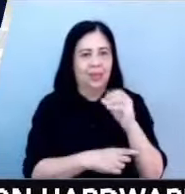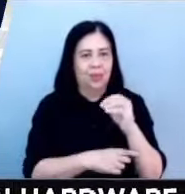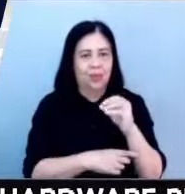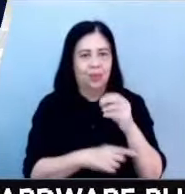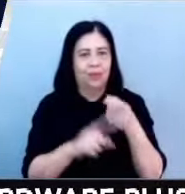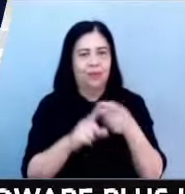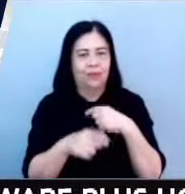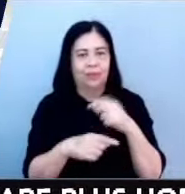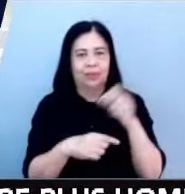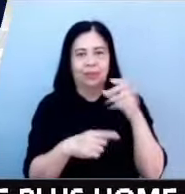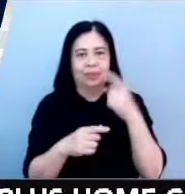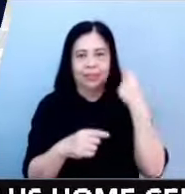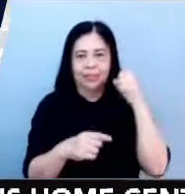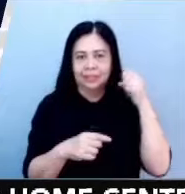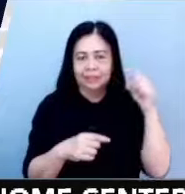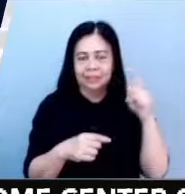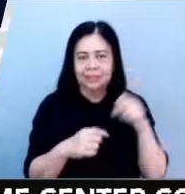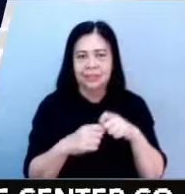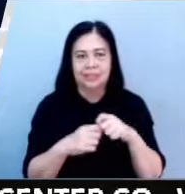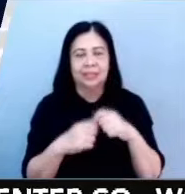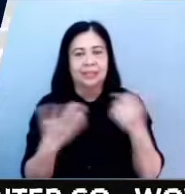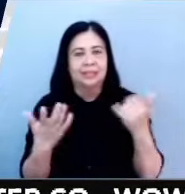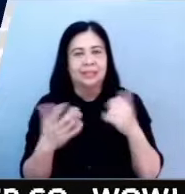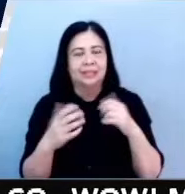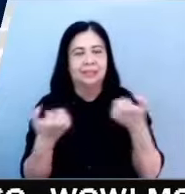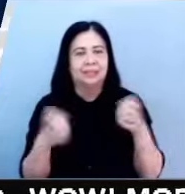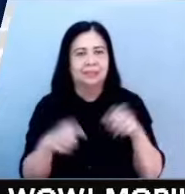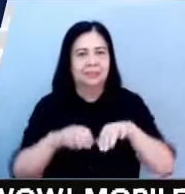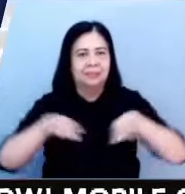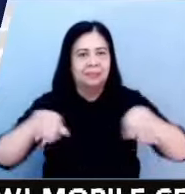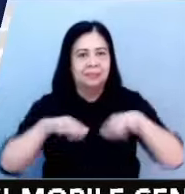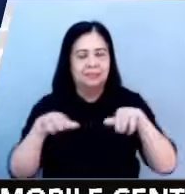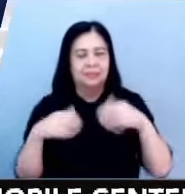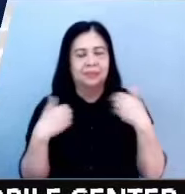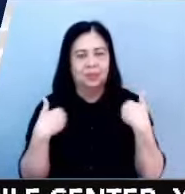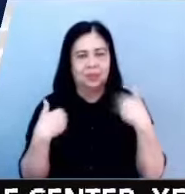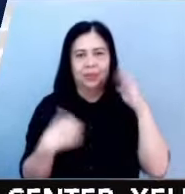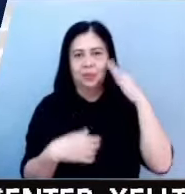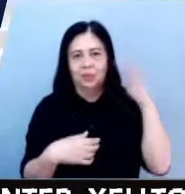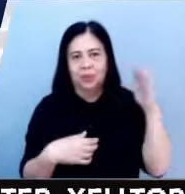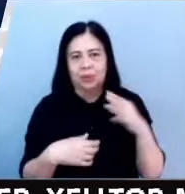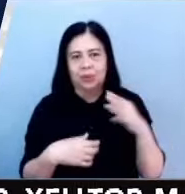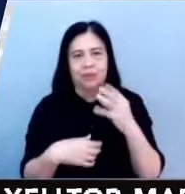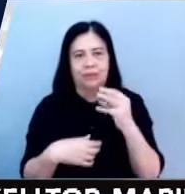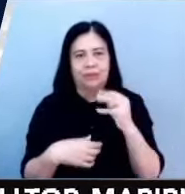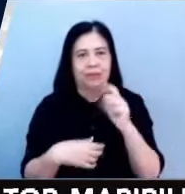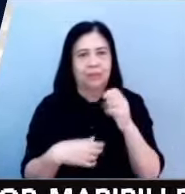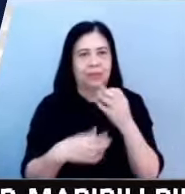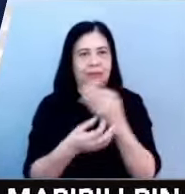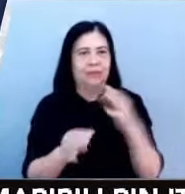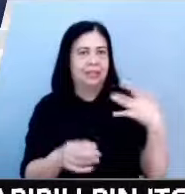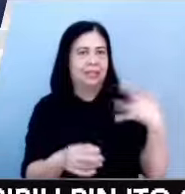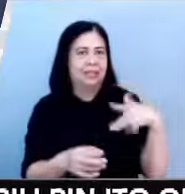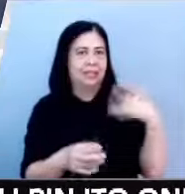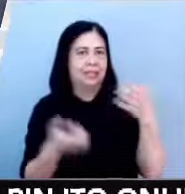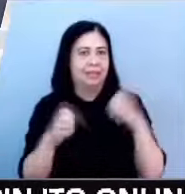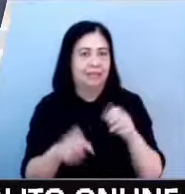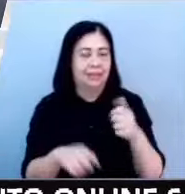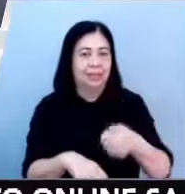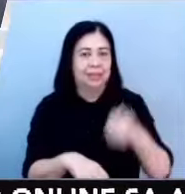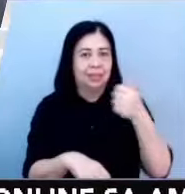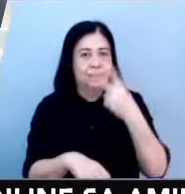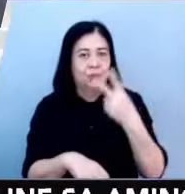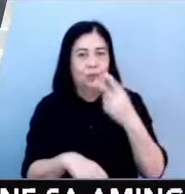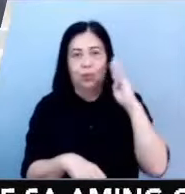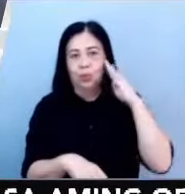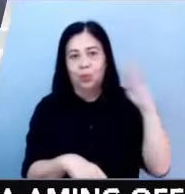silver medal sa 50-meter butterfly event. May bronze din siya sa 50-meter freestyle event. Panalo rin po ng dalawang bronze medals